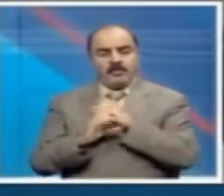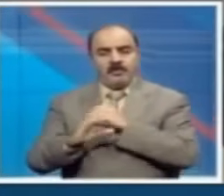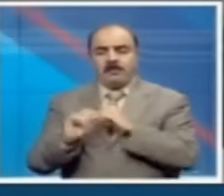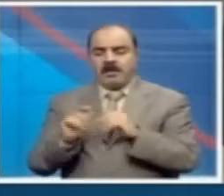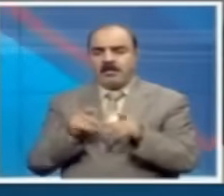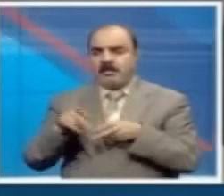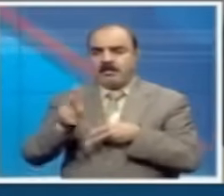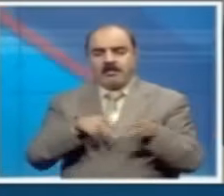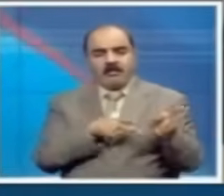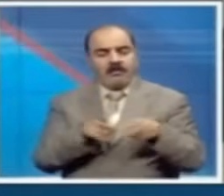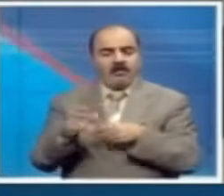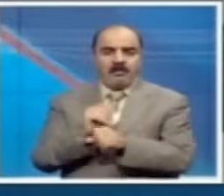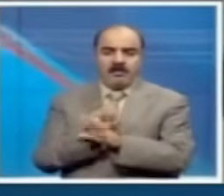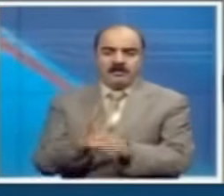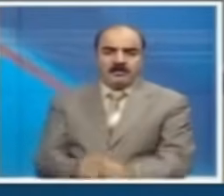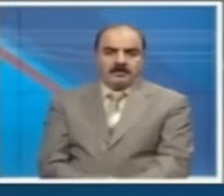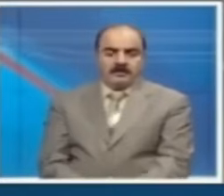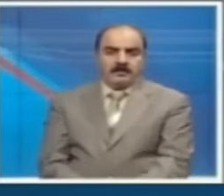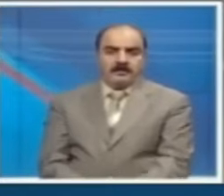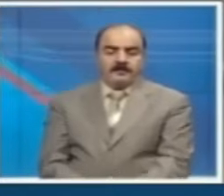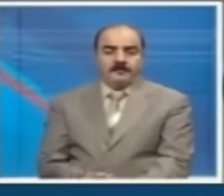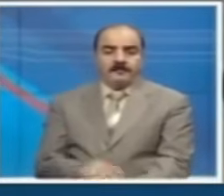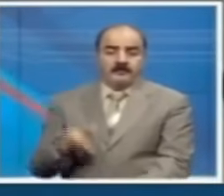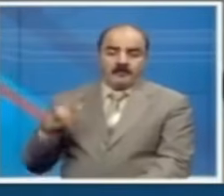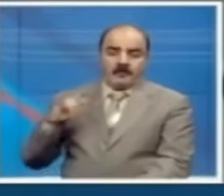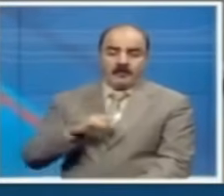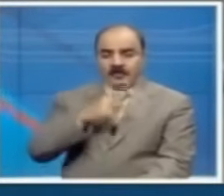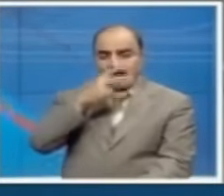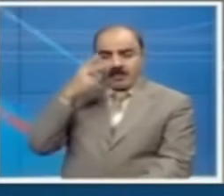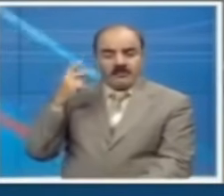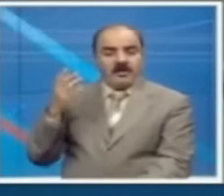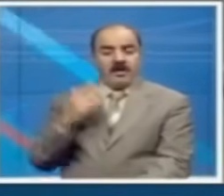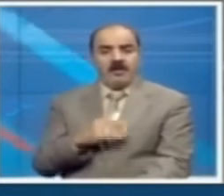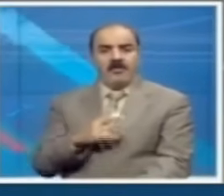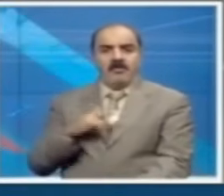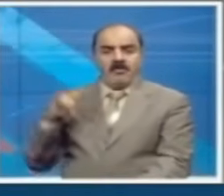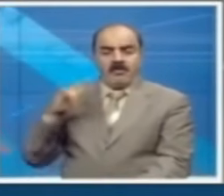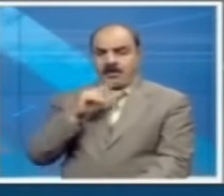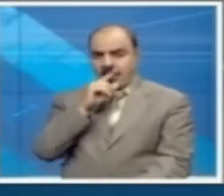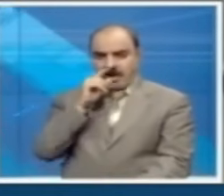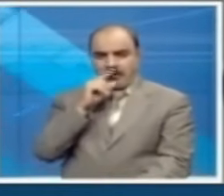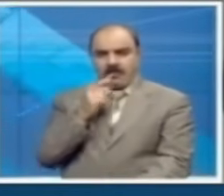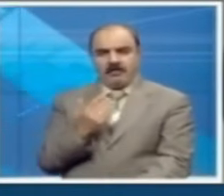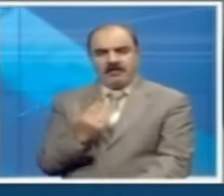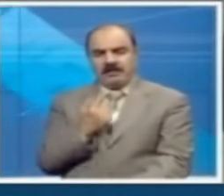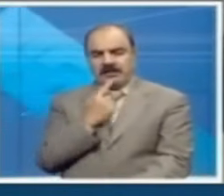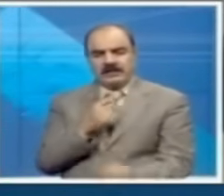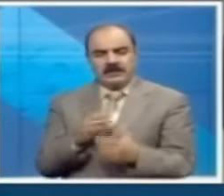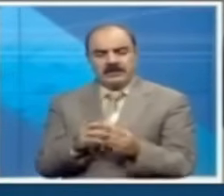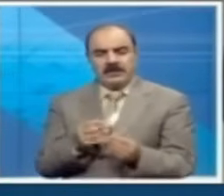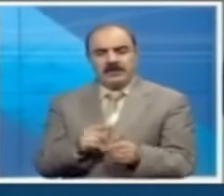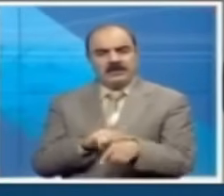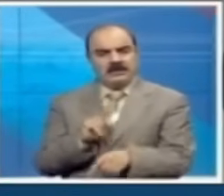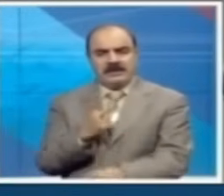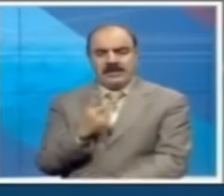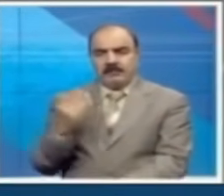كافة تحركاتهم. أيضا مطار العريش استقبل طائرة إماراتية منذ تقريبا